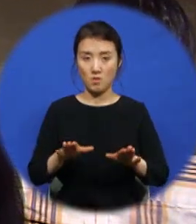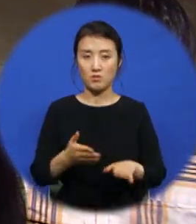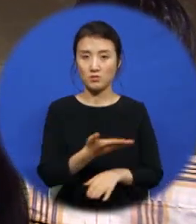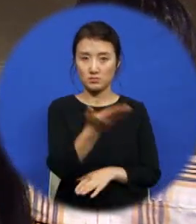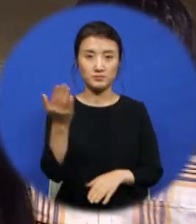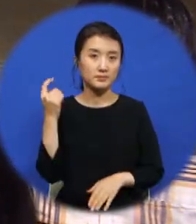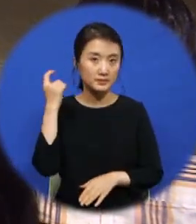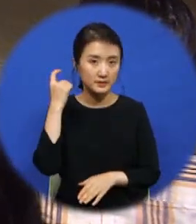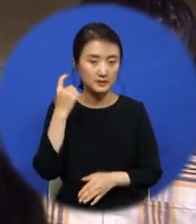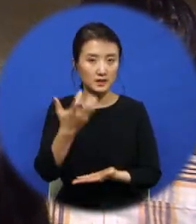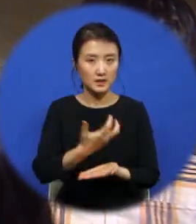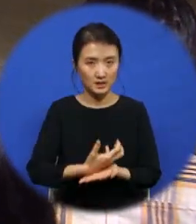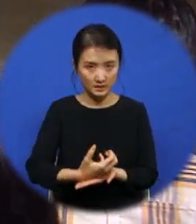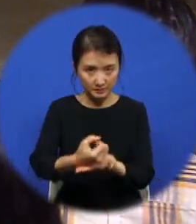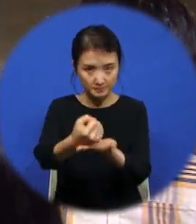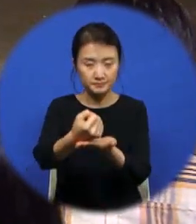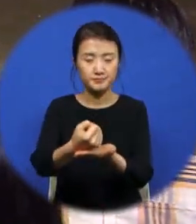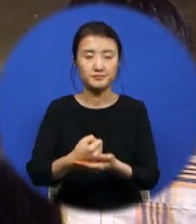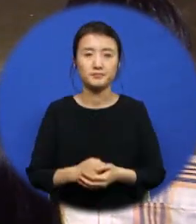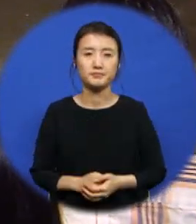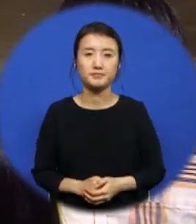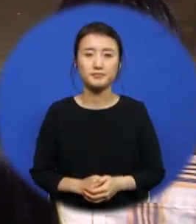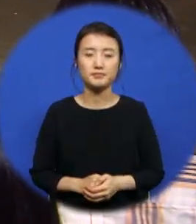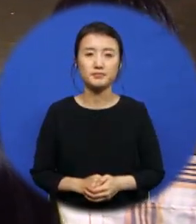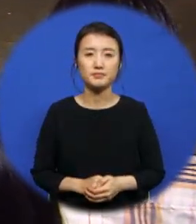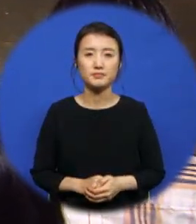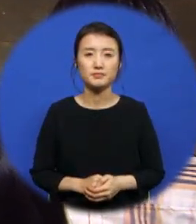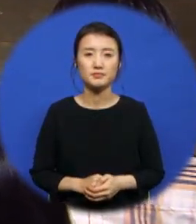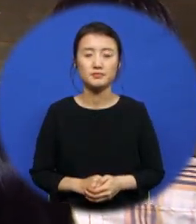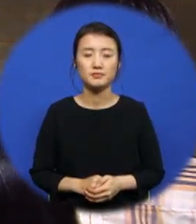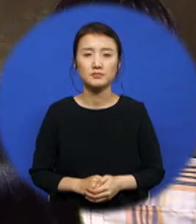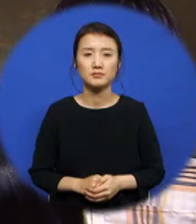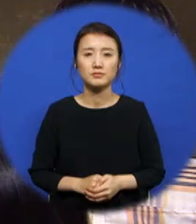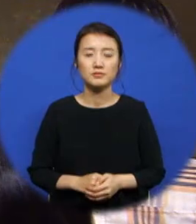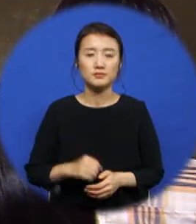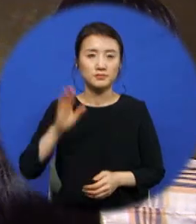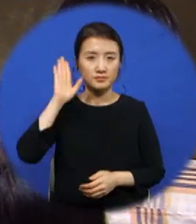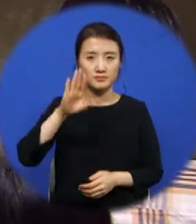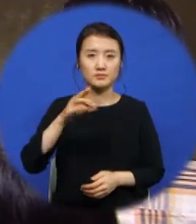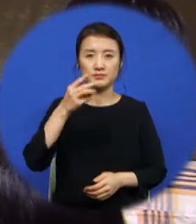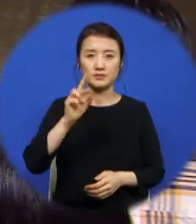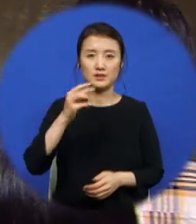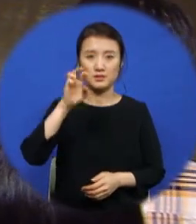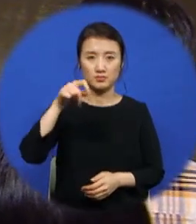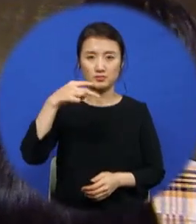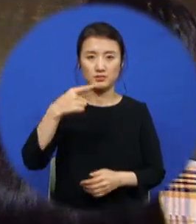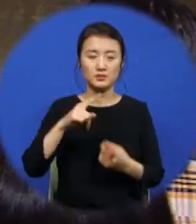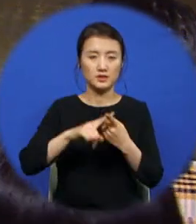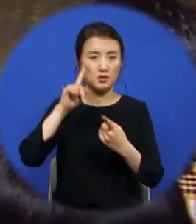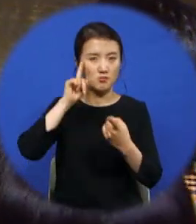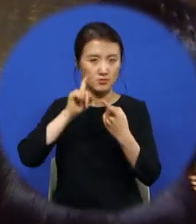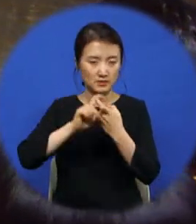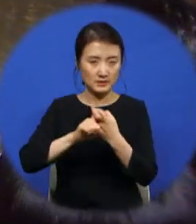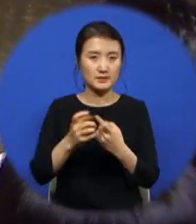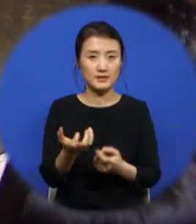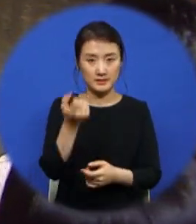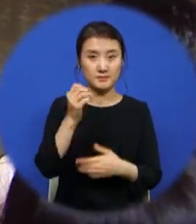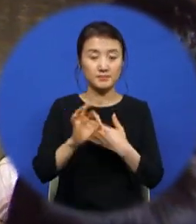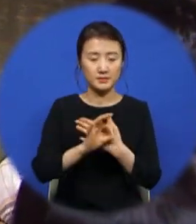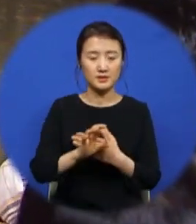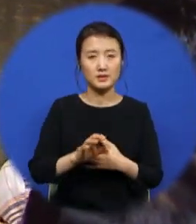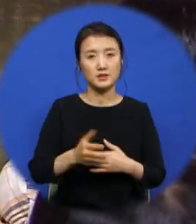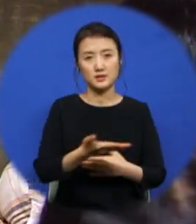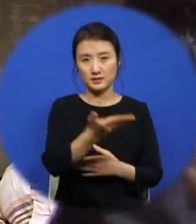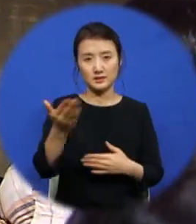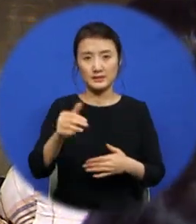긋한 무드를 이렇게 기초로 해 가지고 어 조금 더 이렇게 탈무드를 해 대한 관심과 흥미를 가지시면 1 여러분 삶을